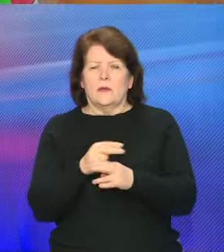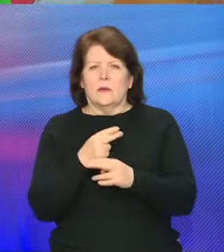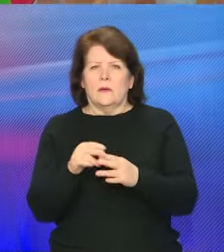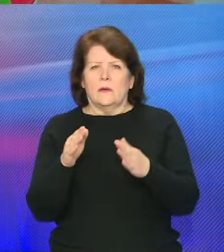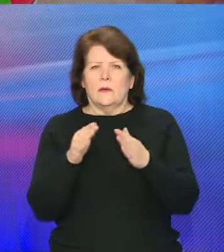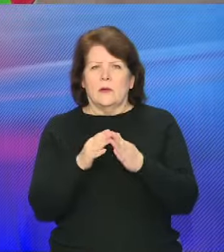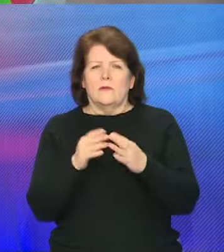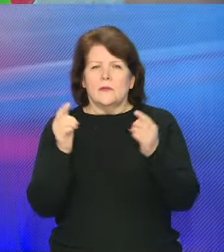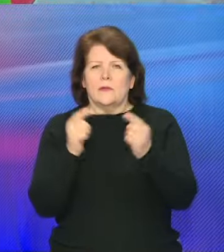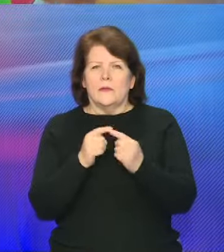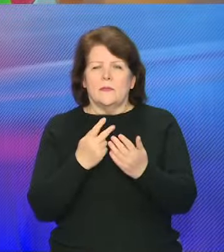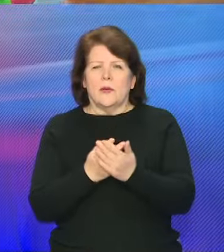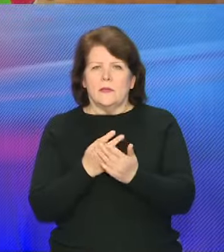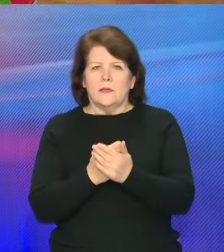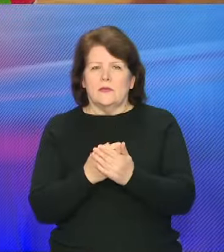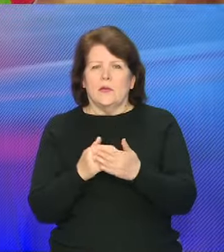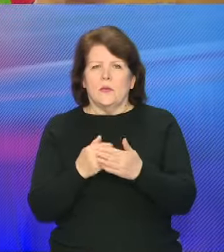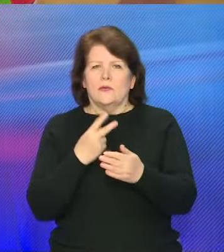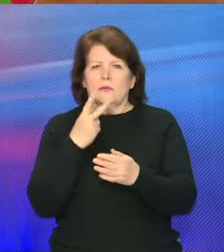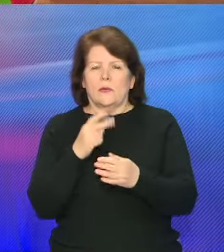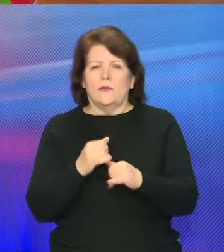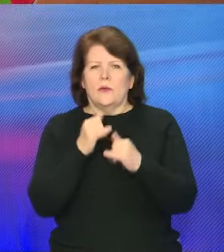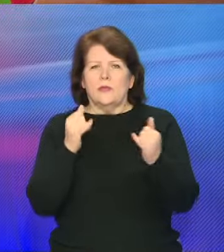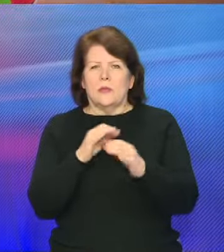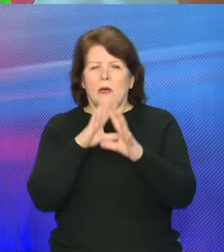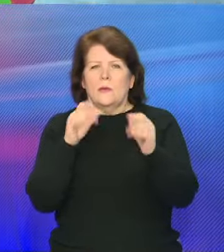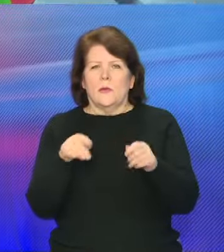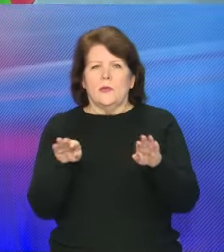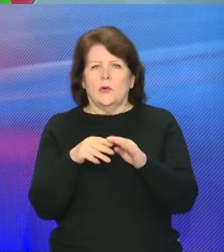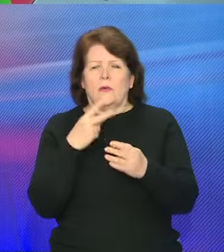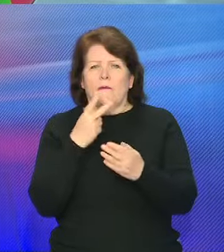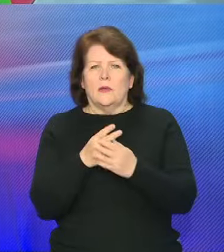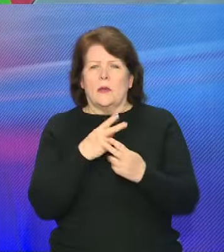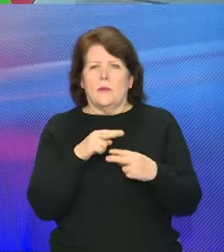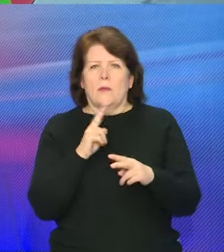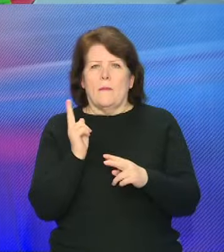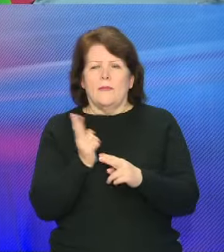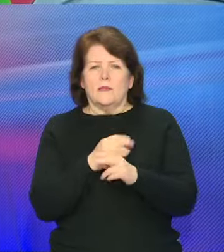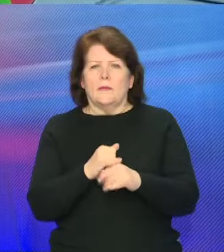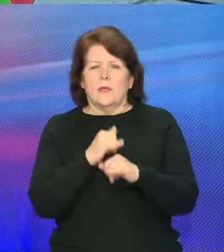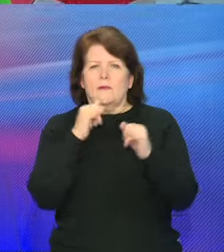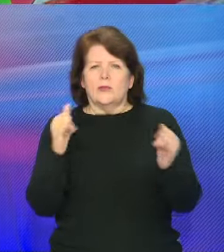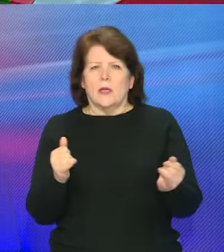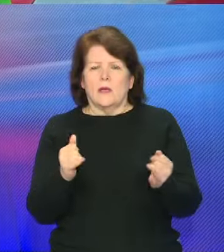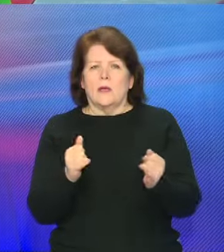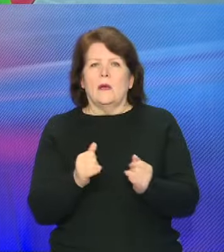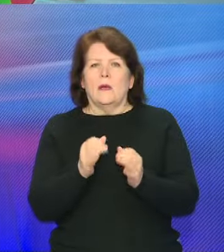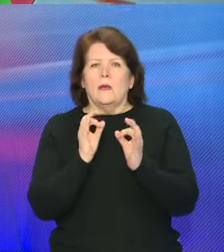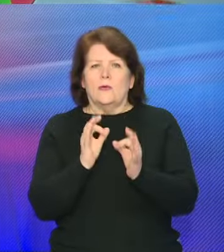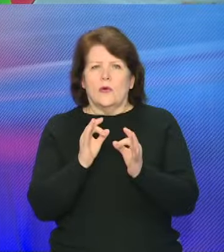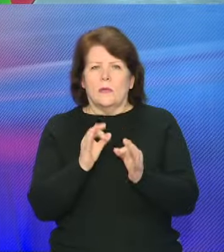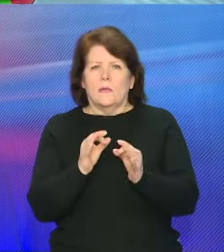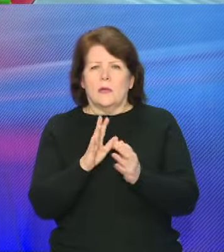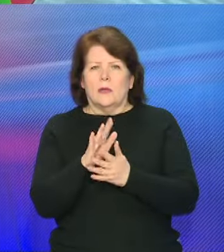метовым показчиком. Он предугледживает повеличение объема у такого вида работ без перевышения нормативных терминов протяглости